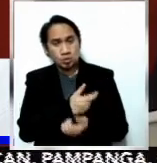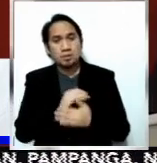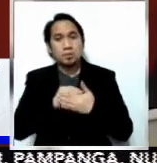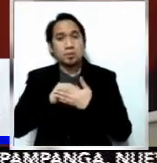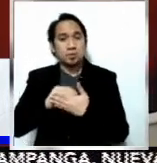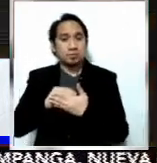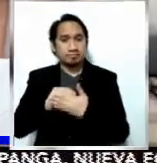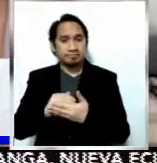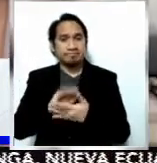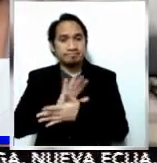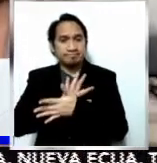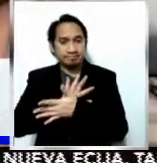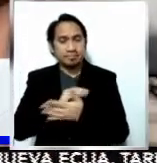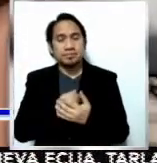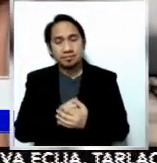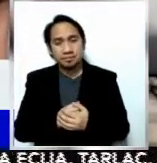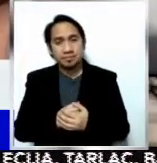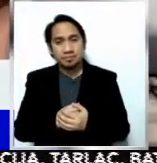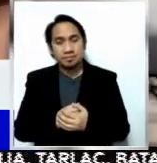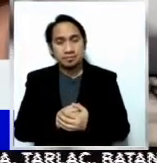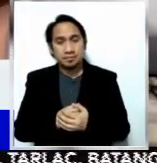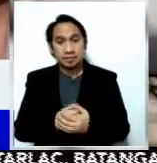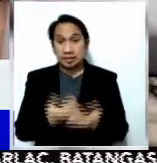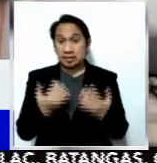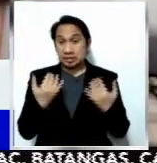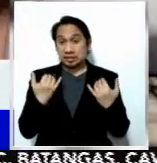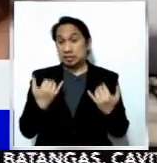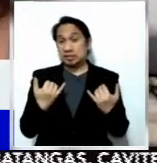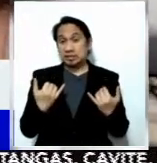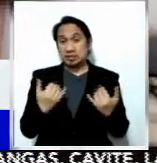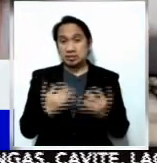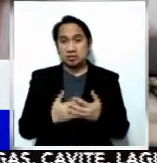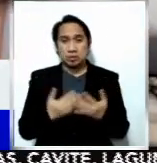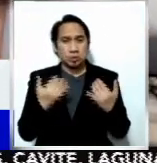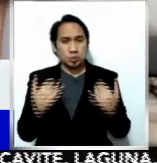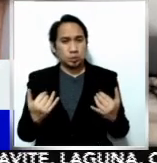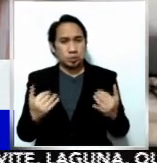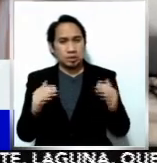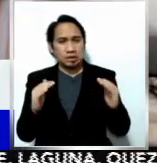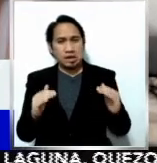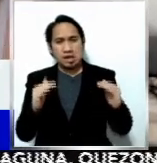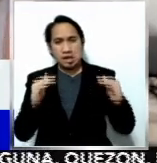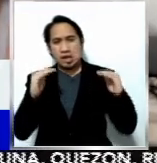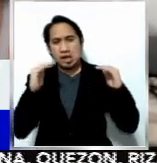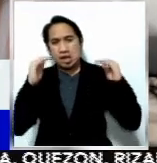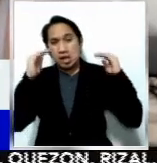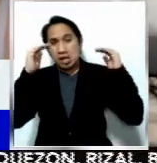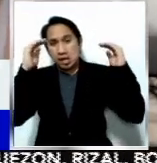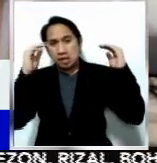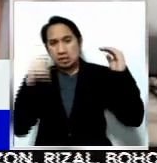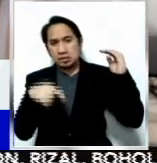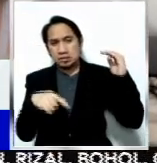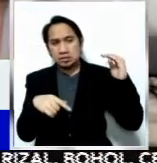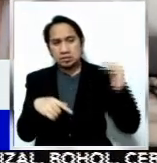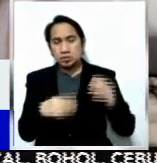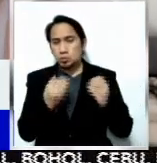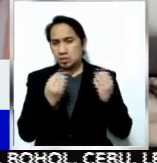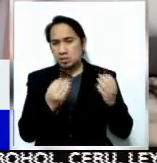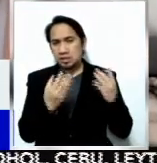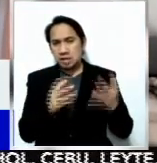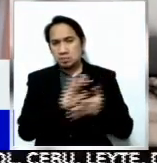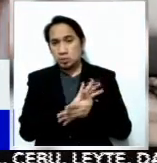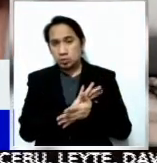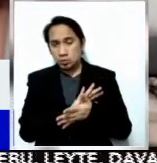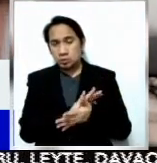COVID-19. Lalo na po ngayon, no? Tumataas na naman ang tumataas. Actually, kahit pamilya ko, ina-encourage ko po sila